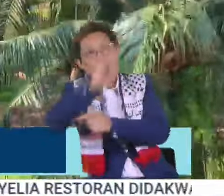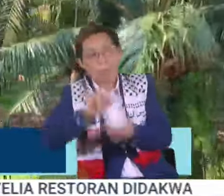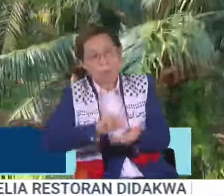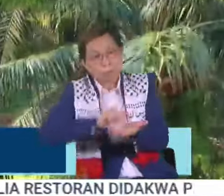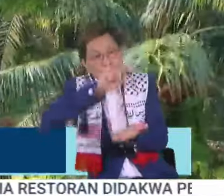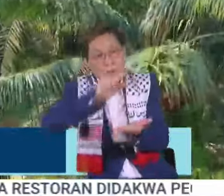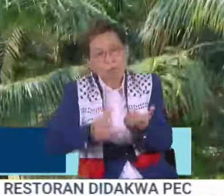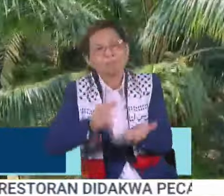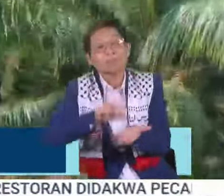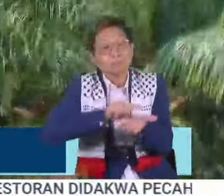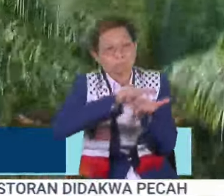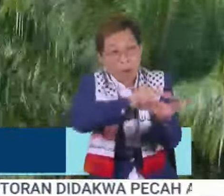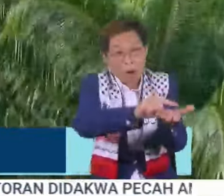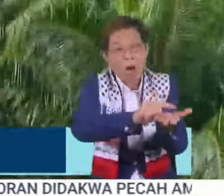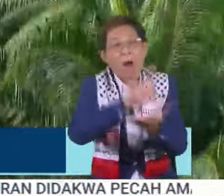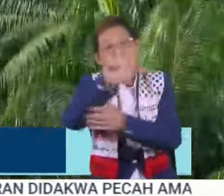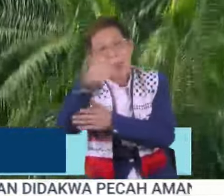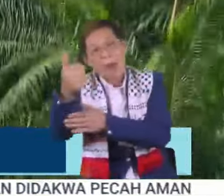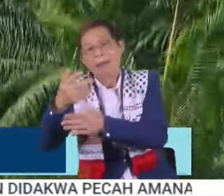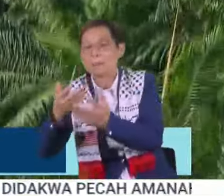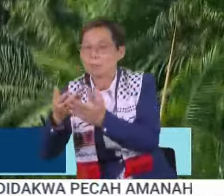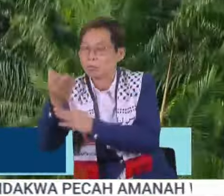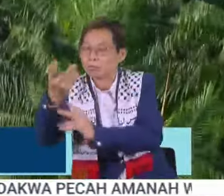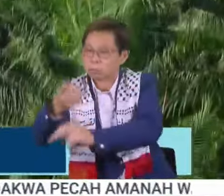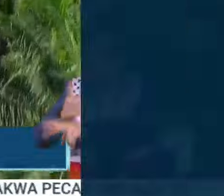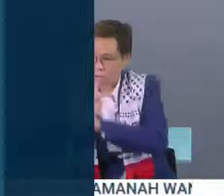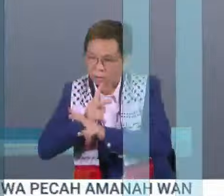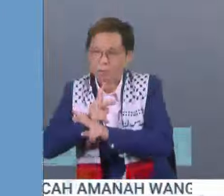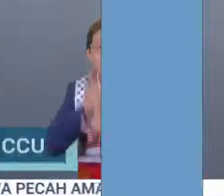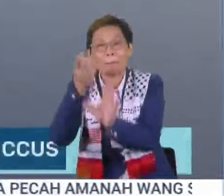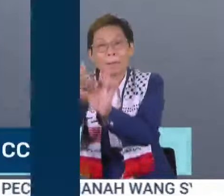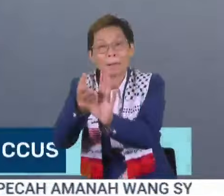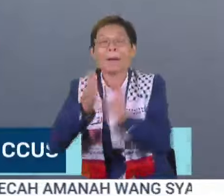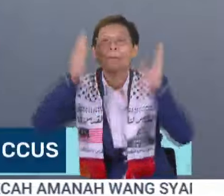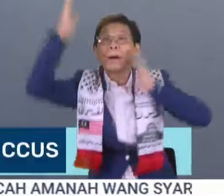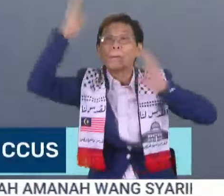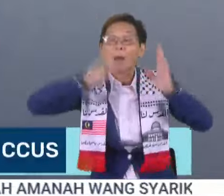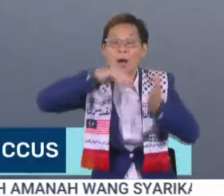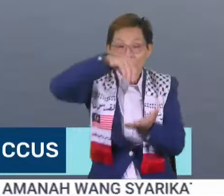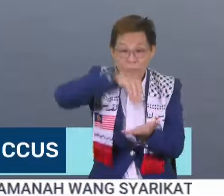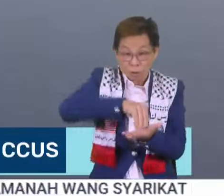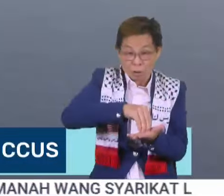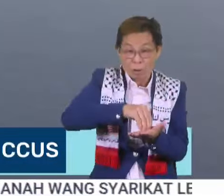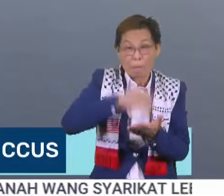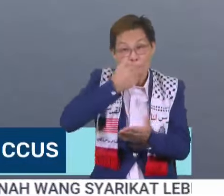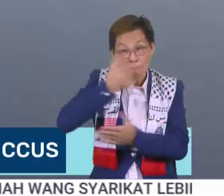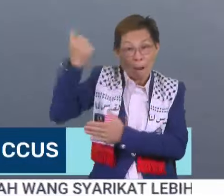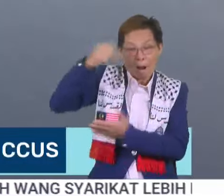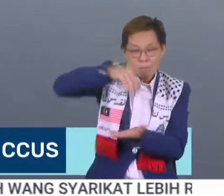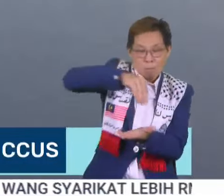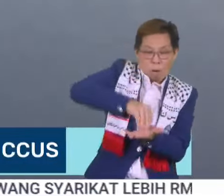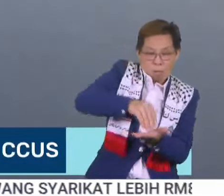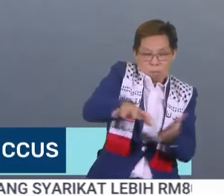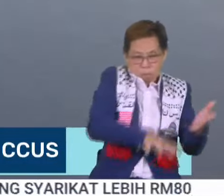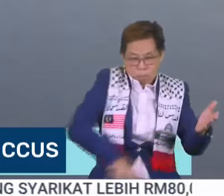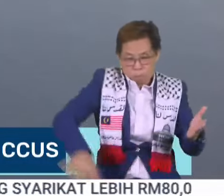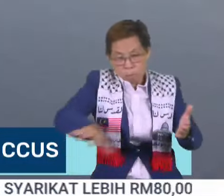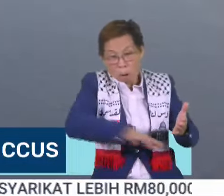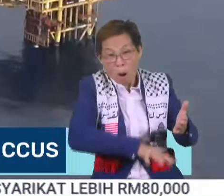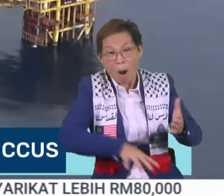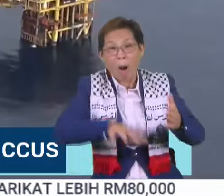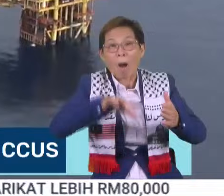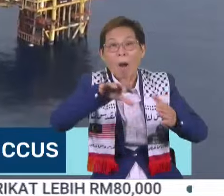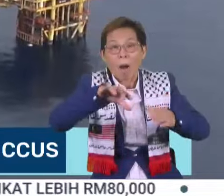geran. Bakinya menerusi pinjaman. Malaysia berada pada kedudukan terbaik sebagai hub serantau